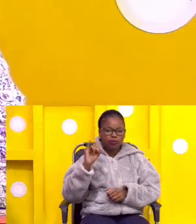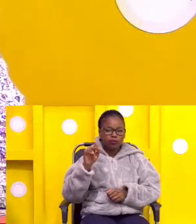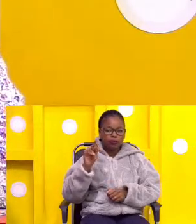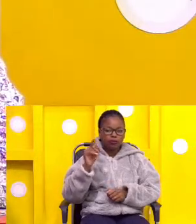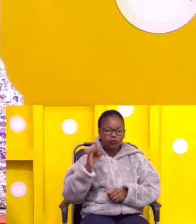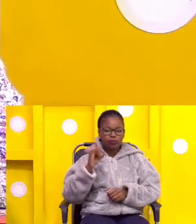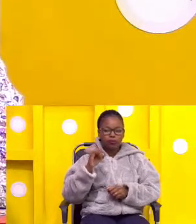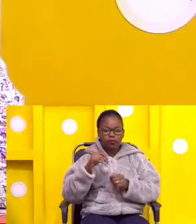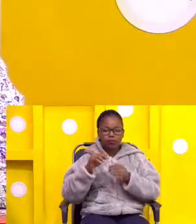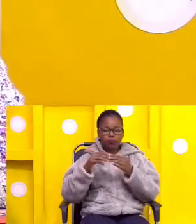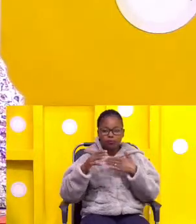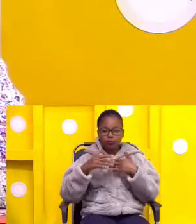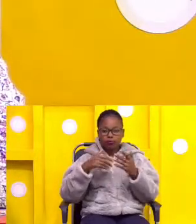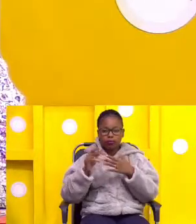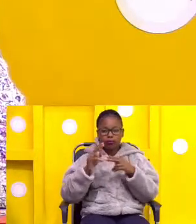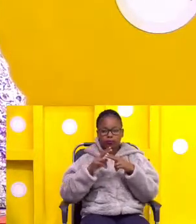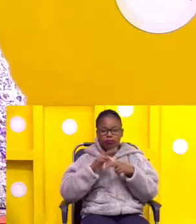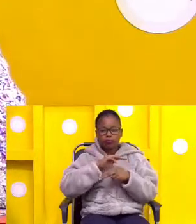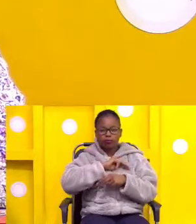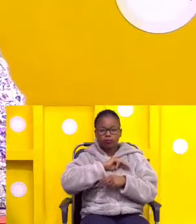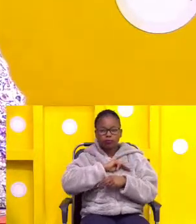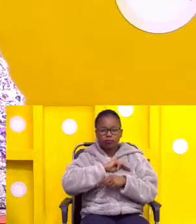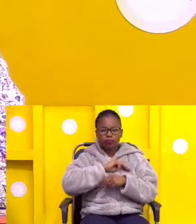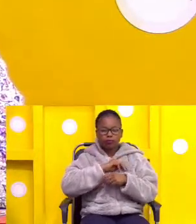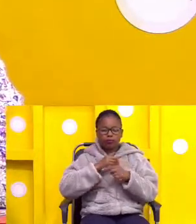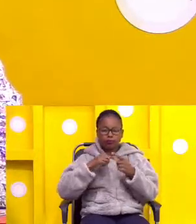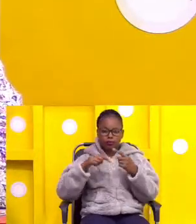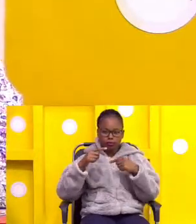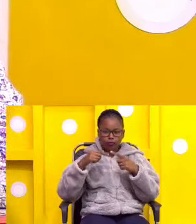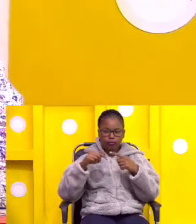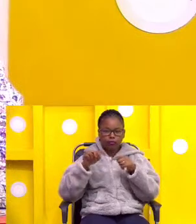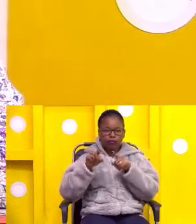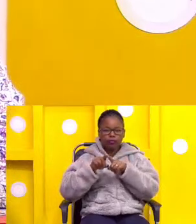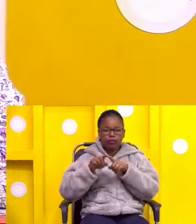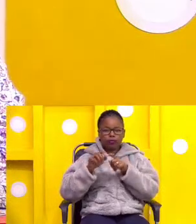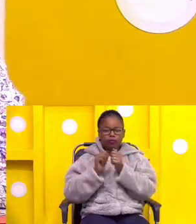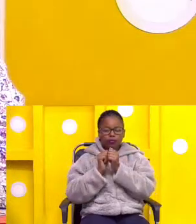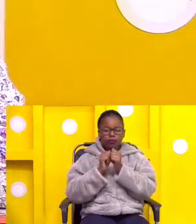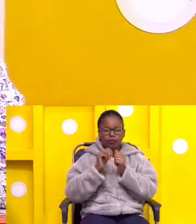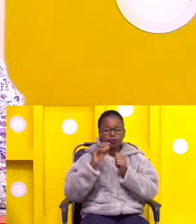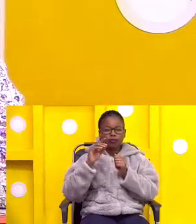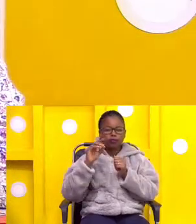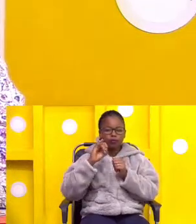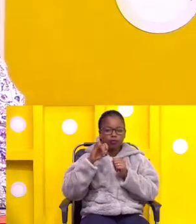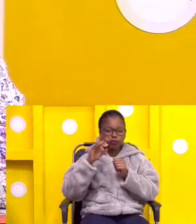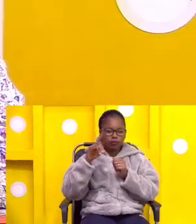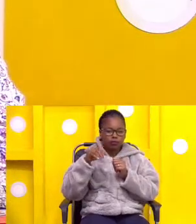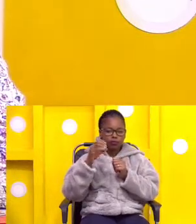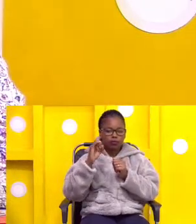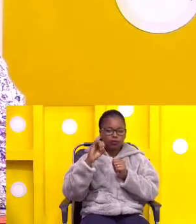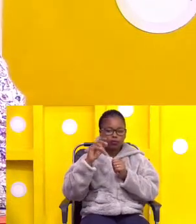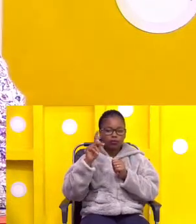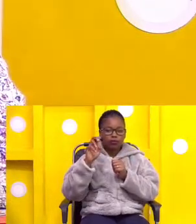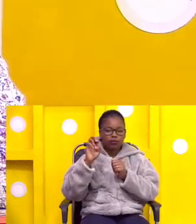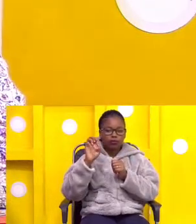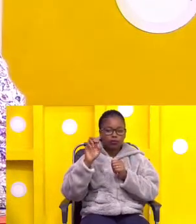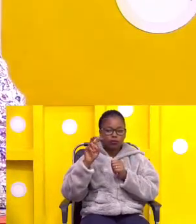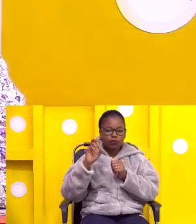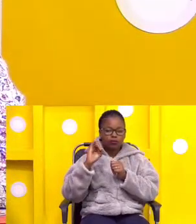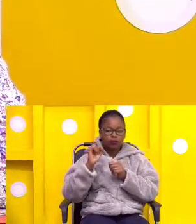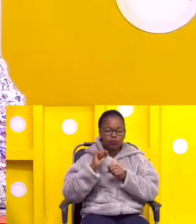wa studio asia kito maragi kwa momwe na Ngai witu amurathime muno muno na mwike